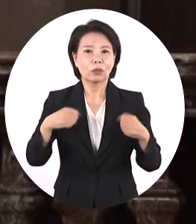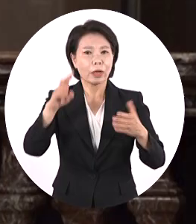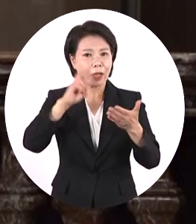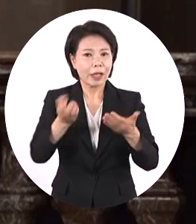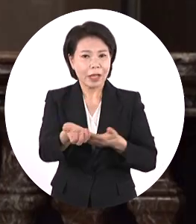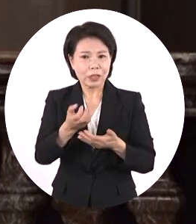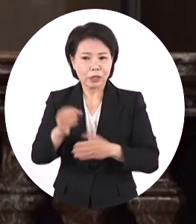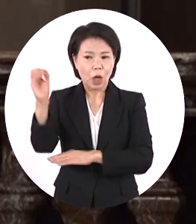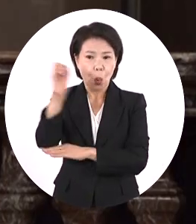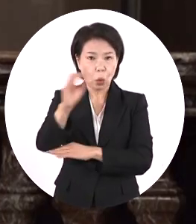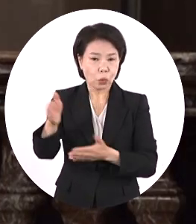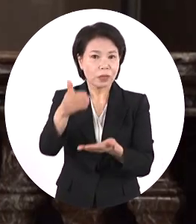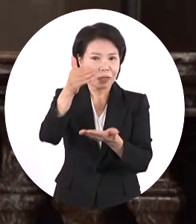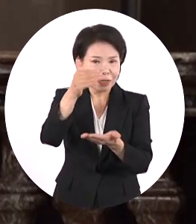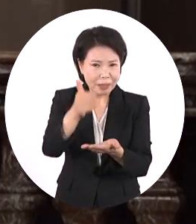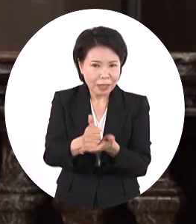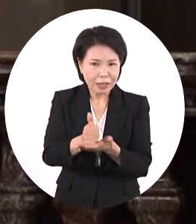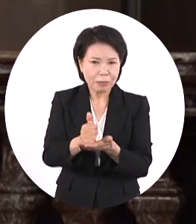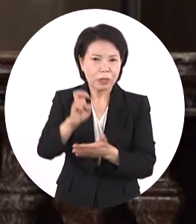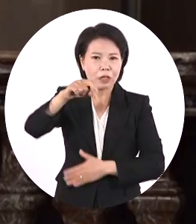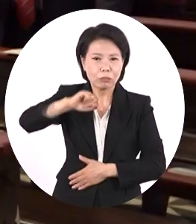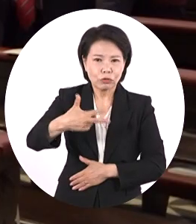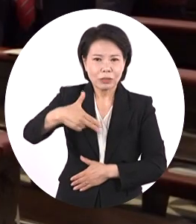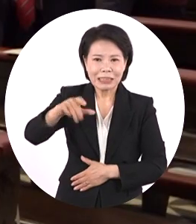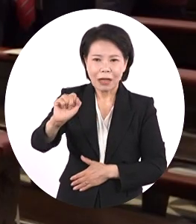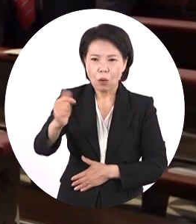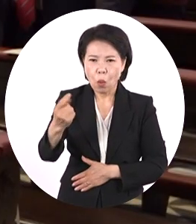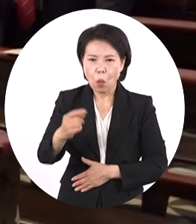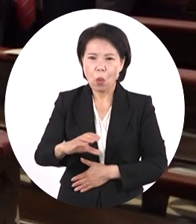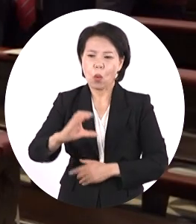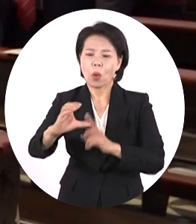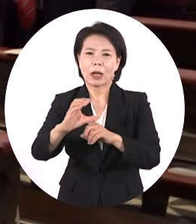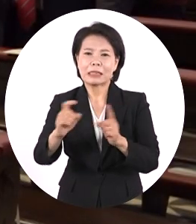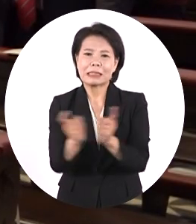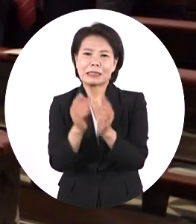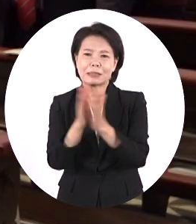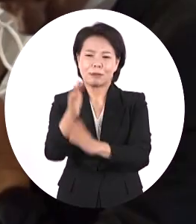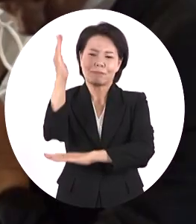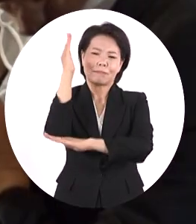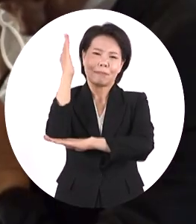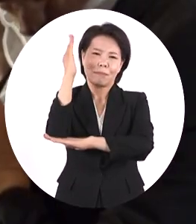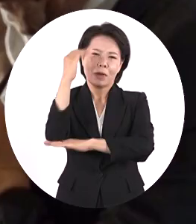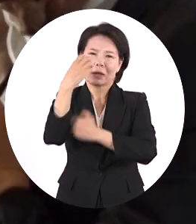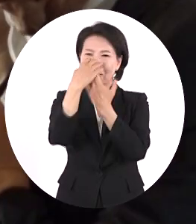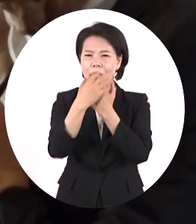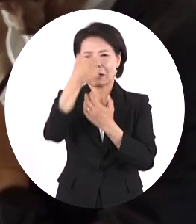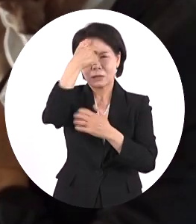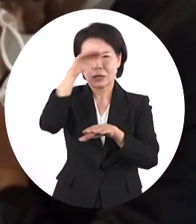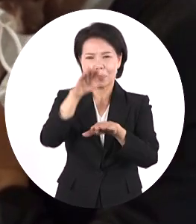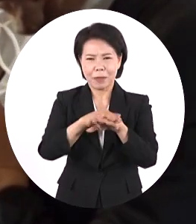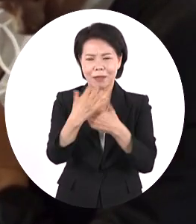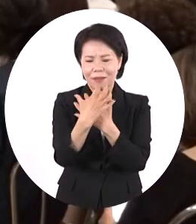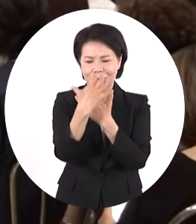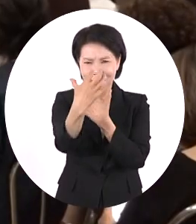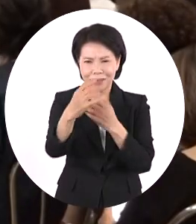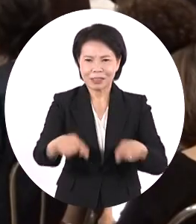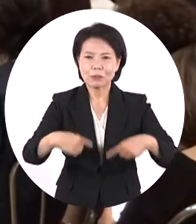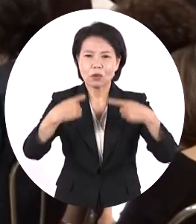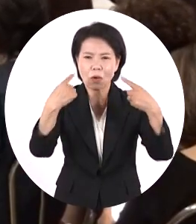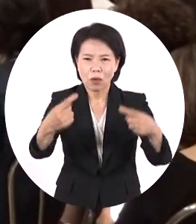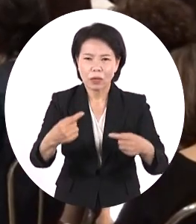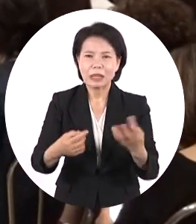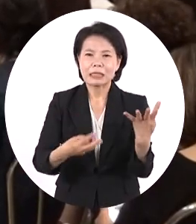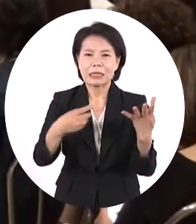공연에 앞서 오영훈 지사는 문창우 주교가 집전한 한국을 위한 미사에 참석해 제주 4.3